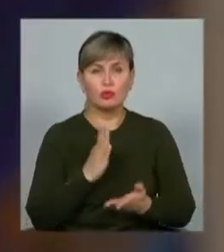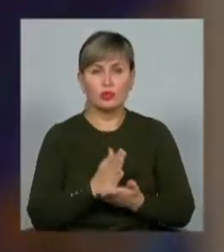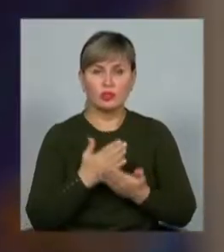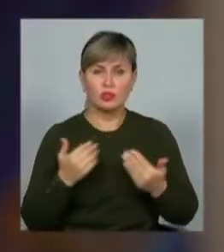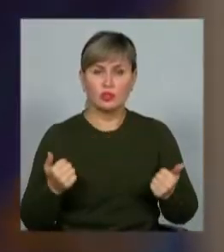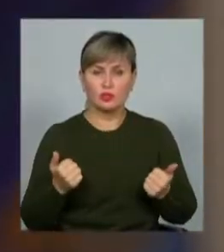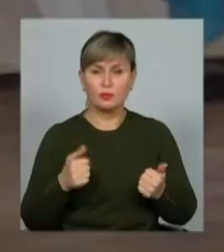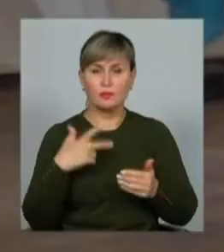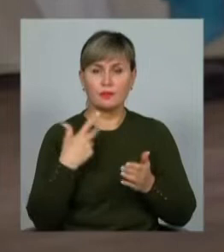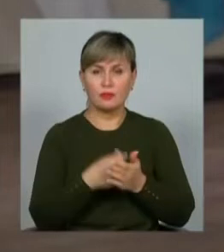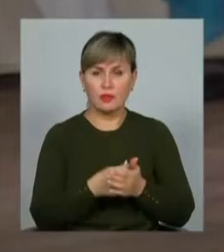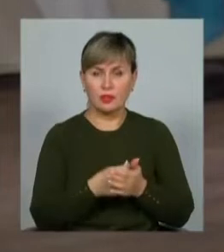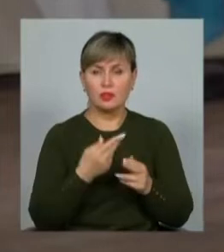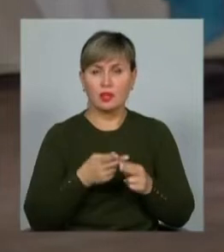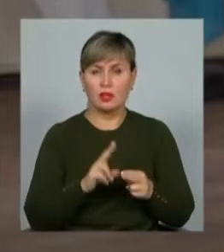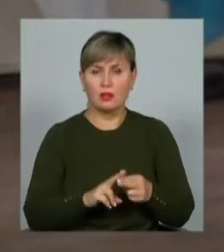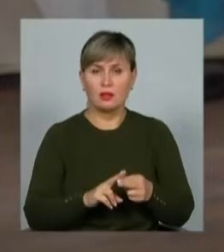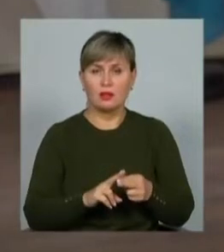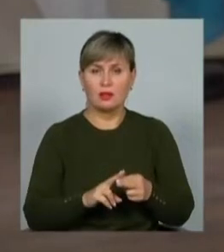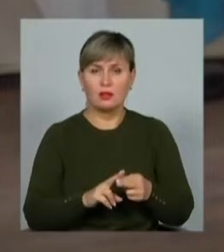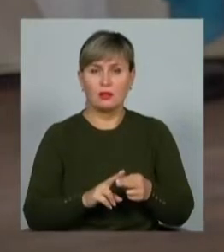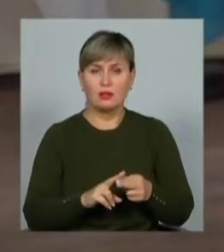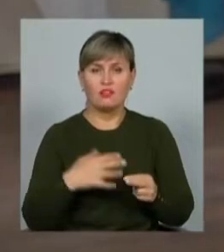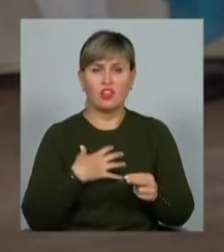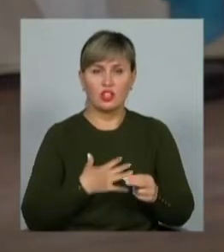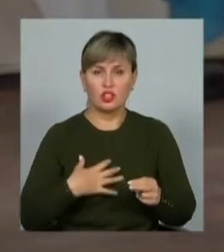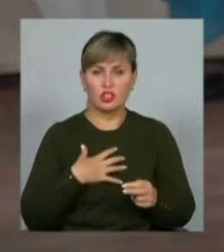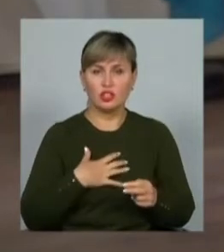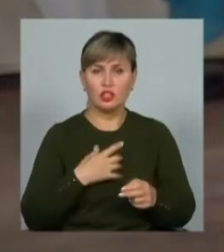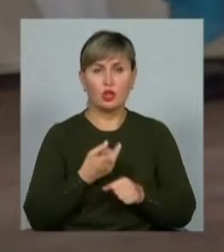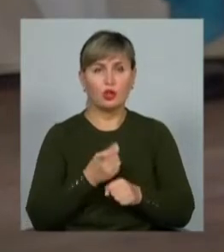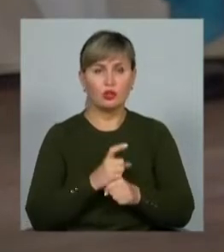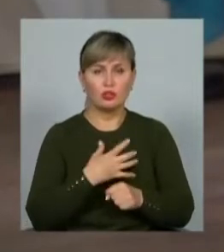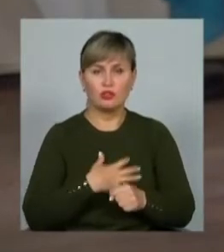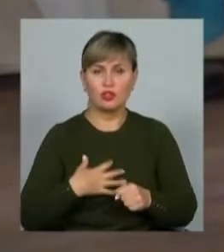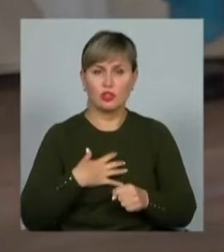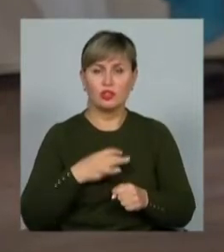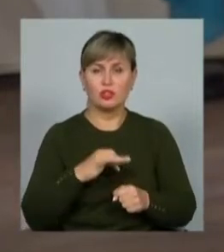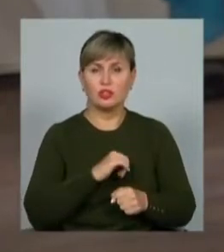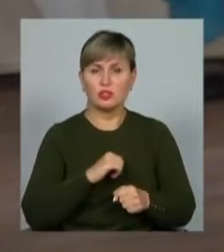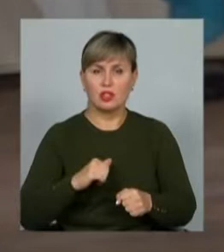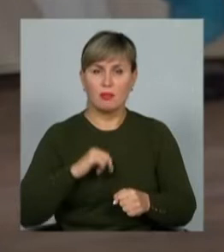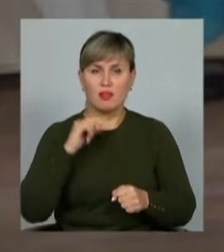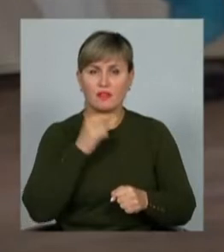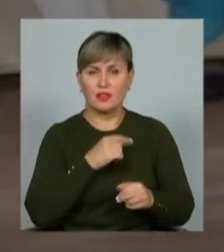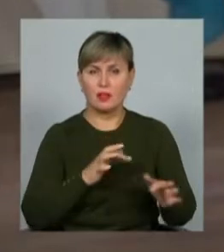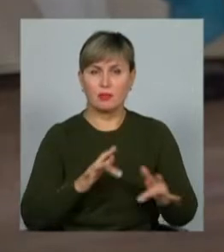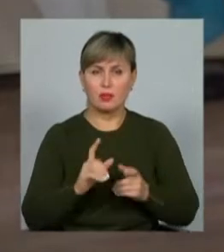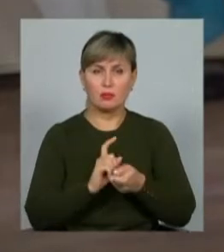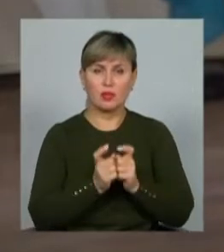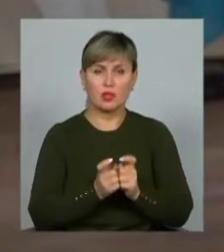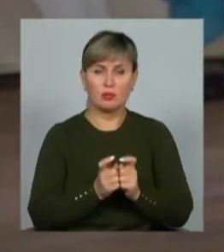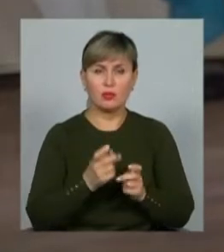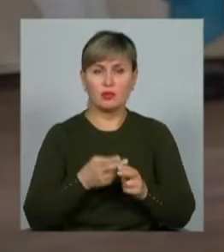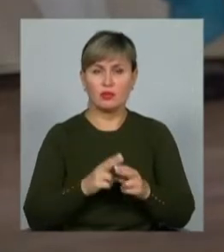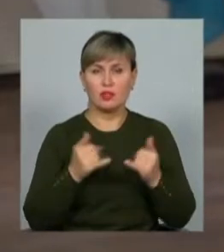вакцинации. Вакцинация – это как бы важнейший, очень важнейший и самый эффективный метод борьбы в